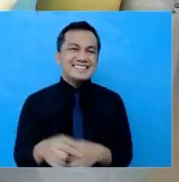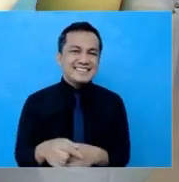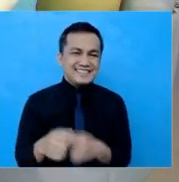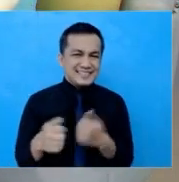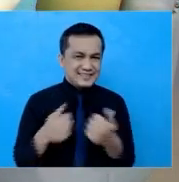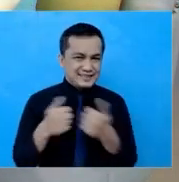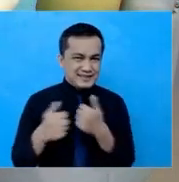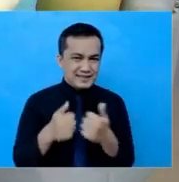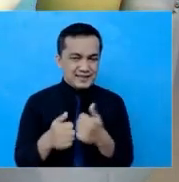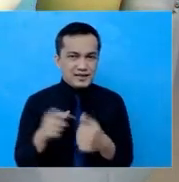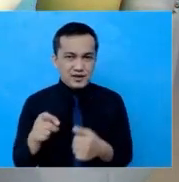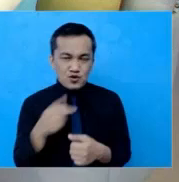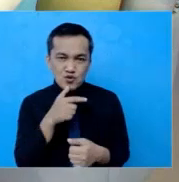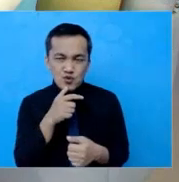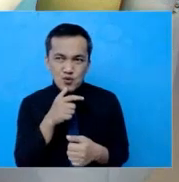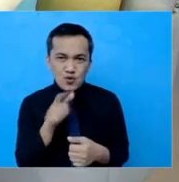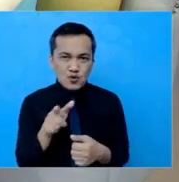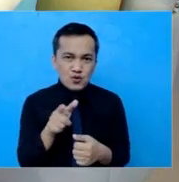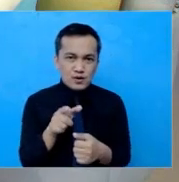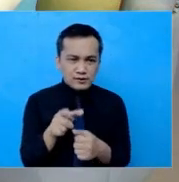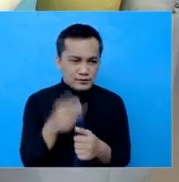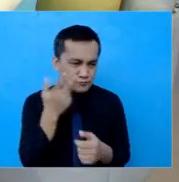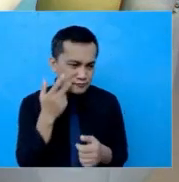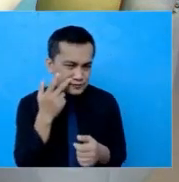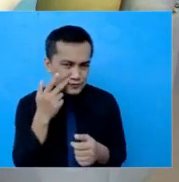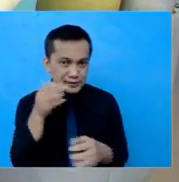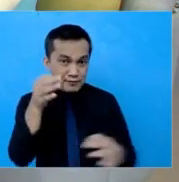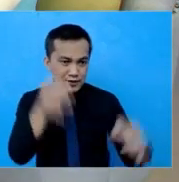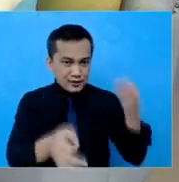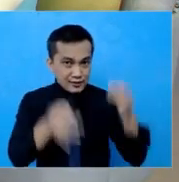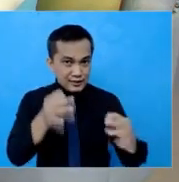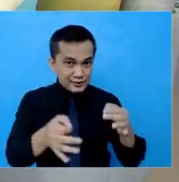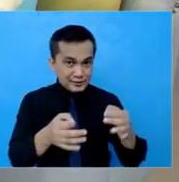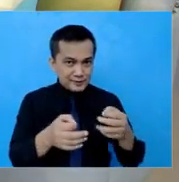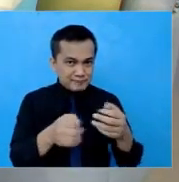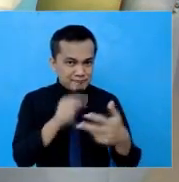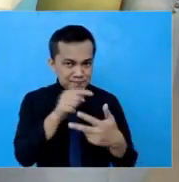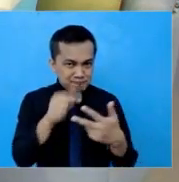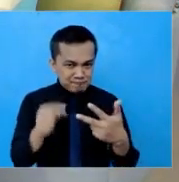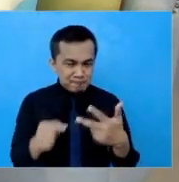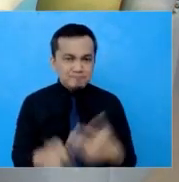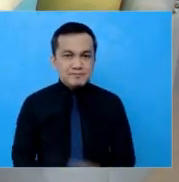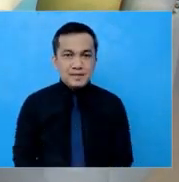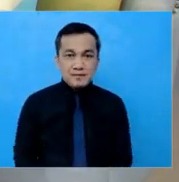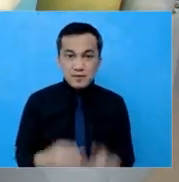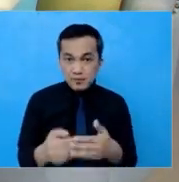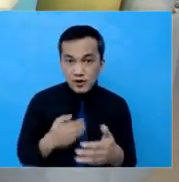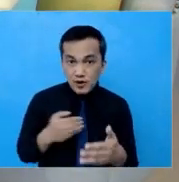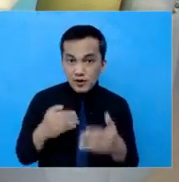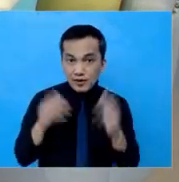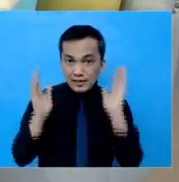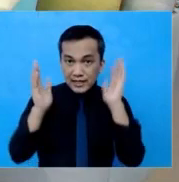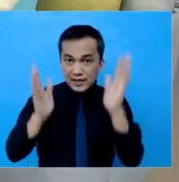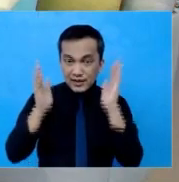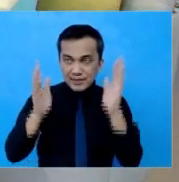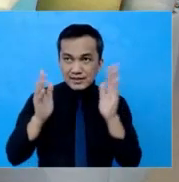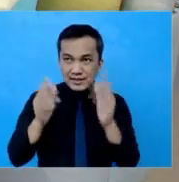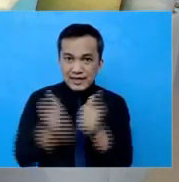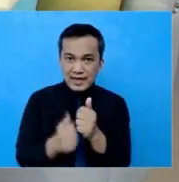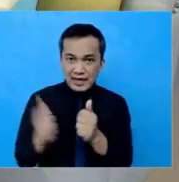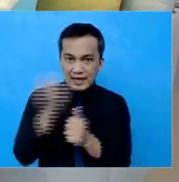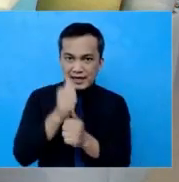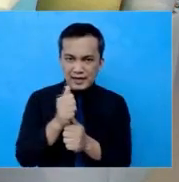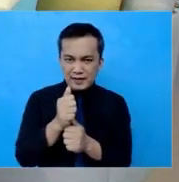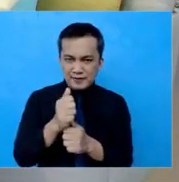boss na kikilatis sa mga celebrity contestants. That's right. Pero bago po yan, nakakwentuhan natin ang head juke boss na si Mr.